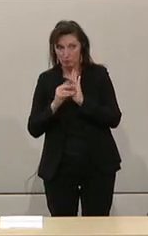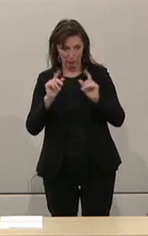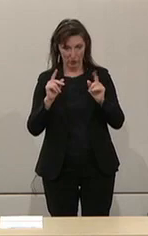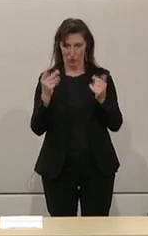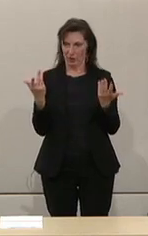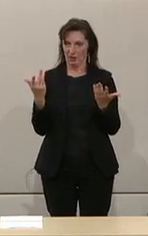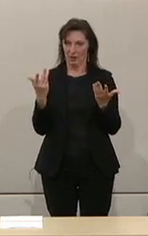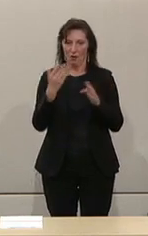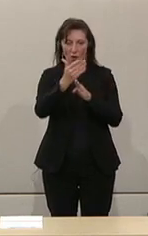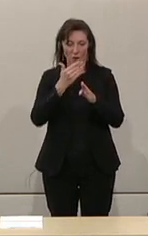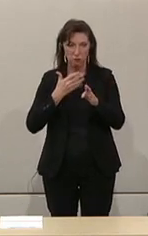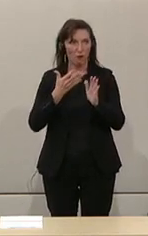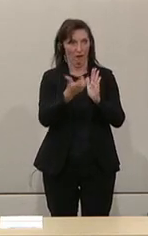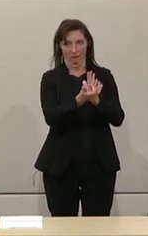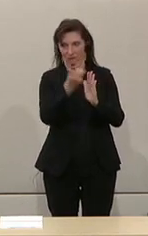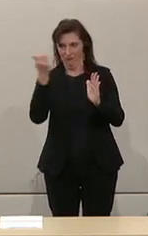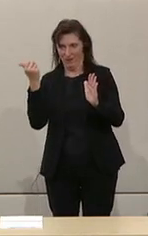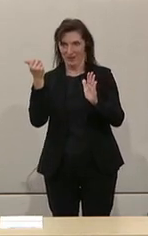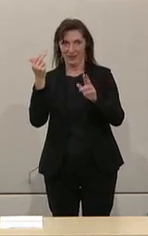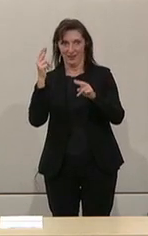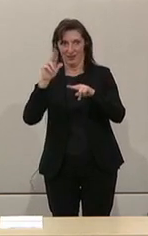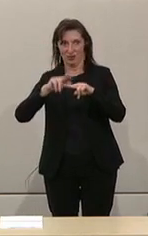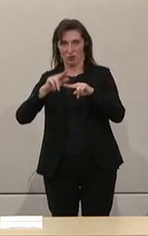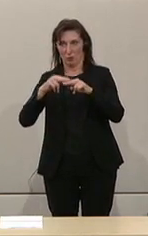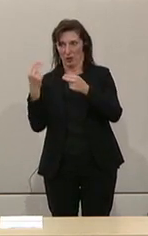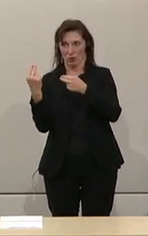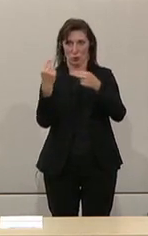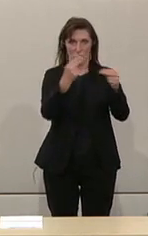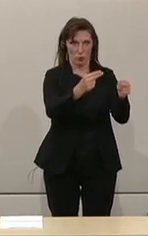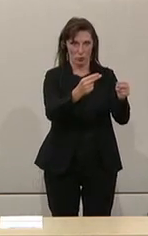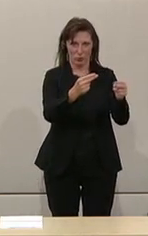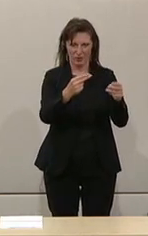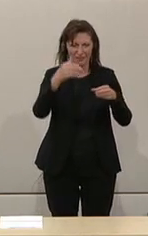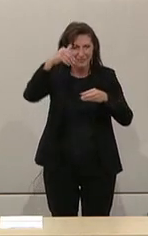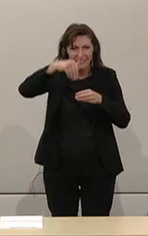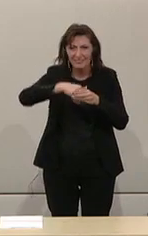habe, dann kann das nie ein Wahlzuckerl sein.